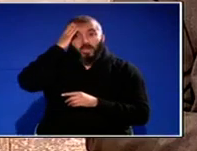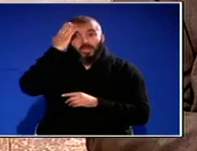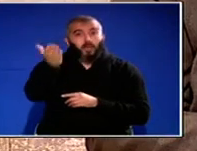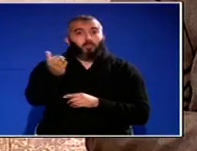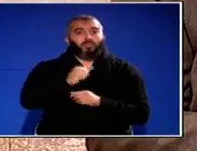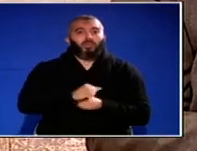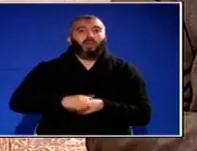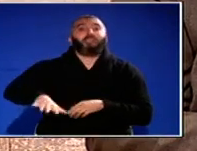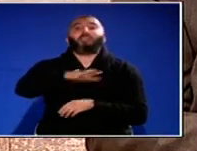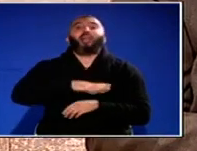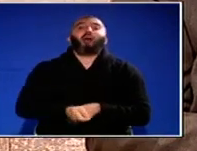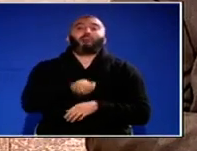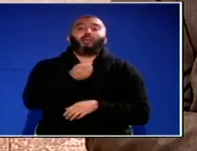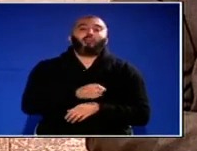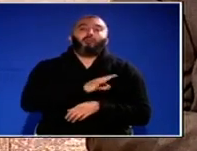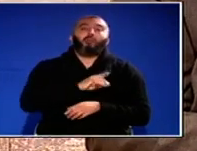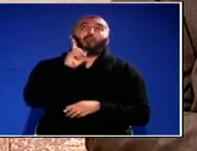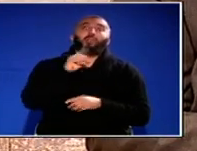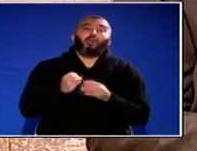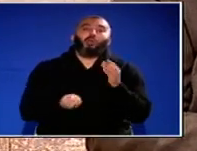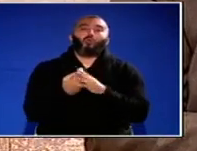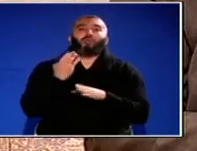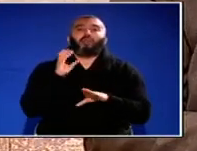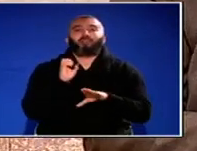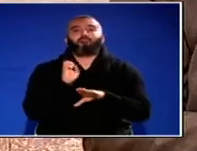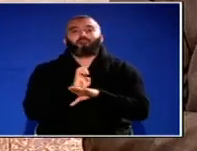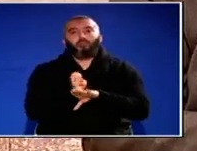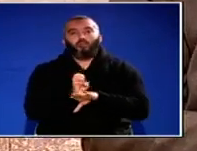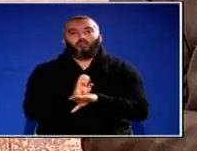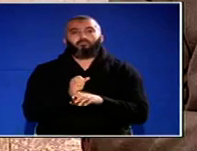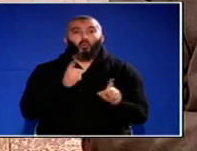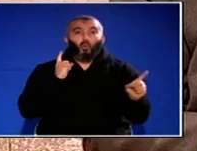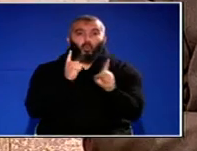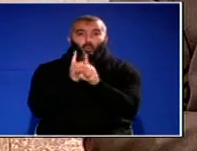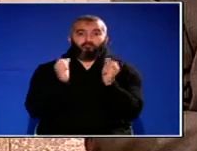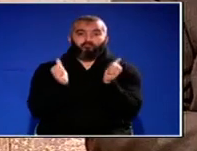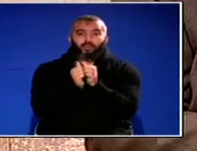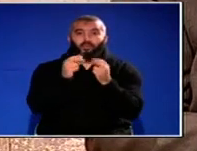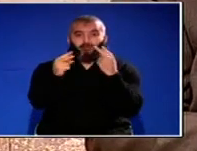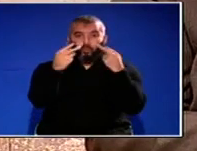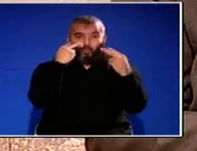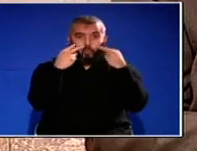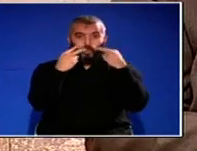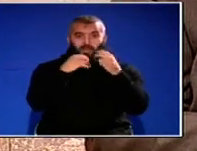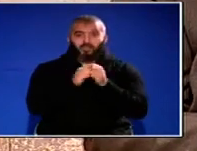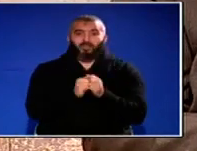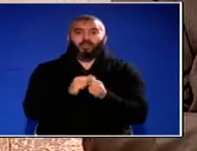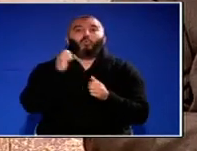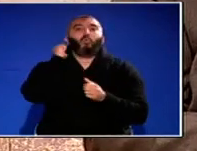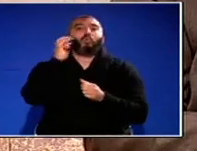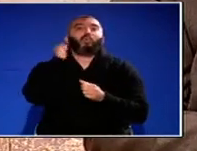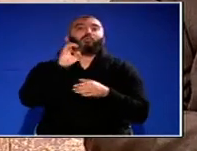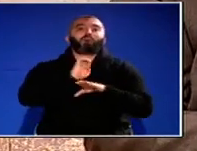الله. عدد جديد، لقاء متجدد، برنامجكم هل سألوا عبر خامسة القرآن الكريم من